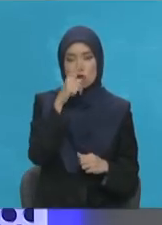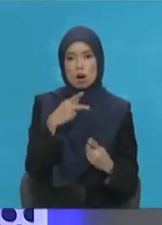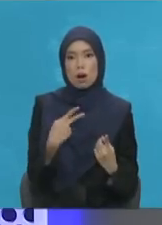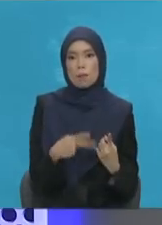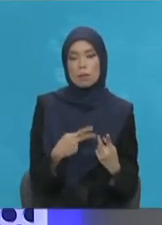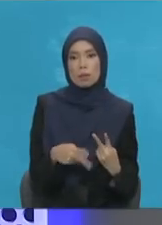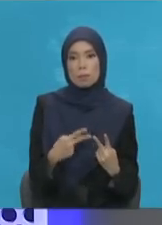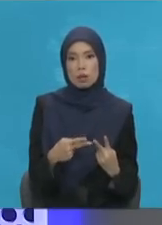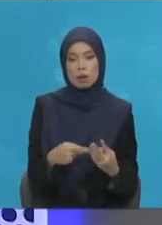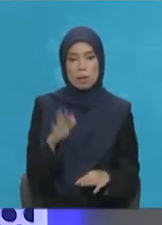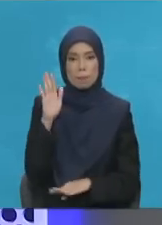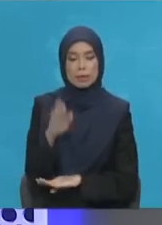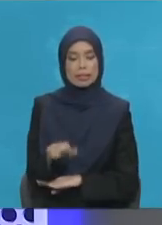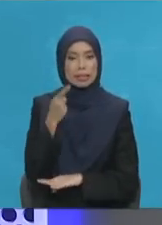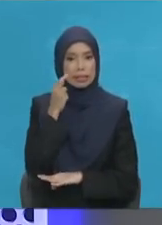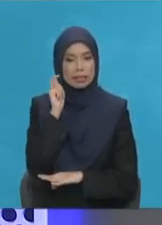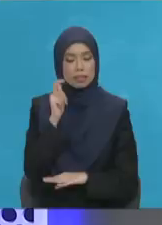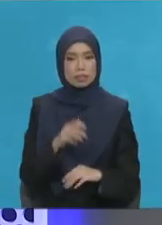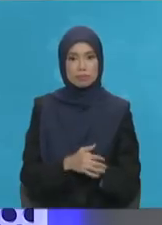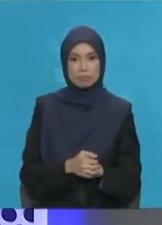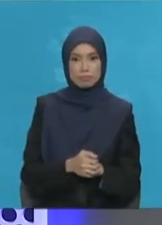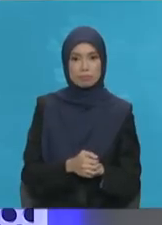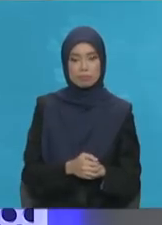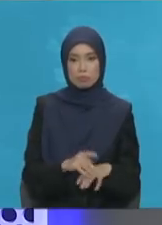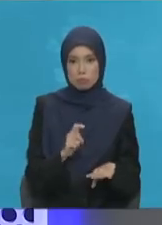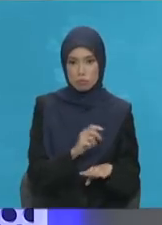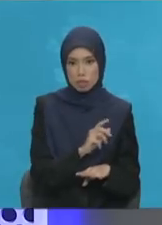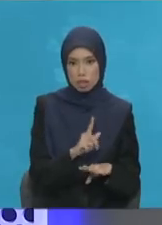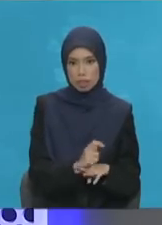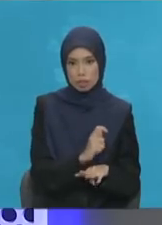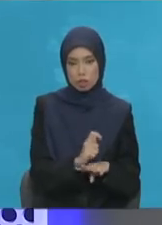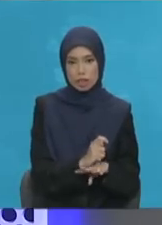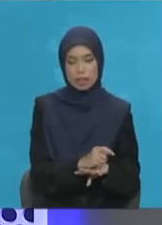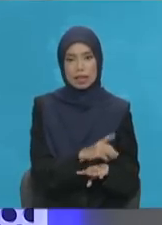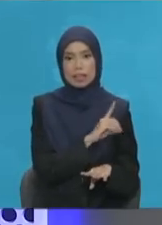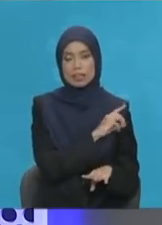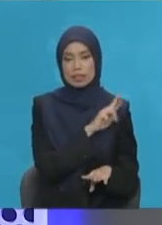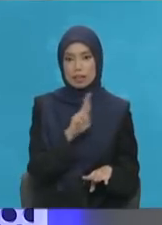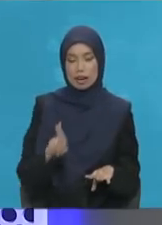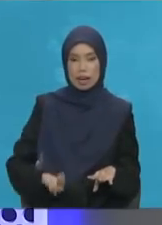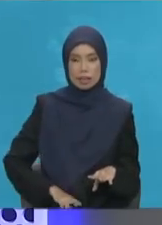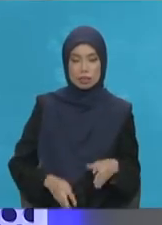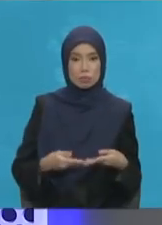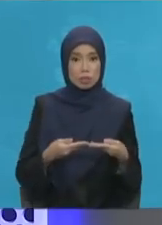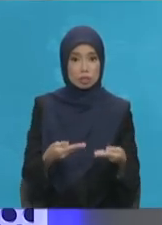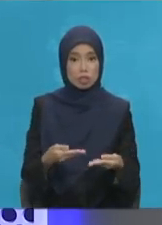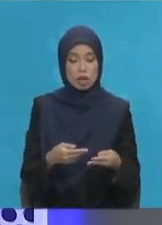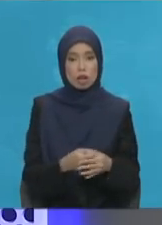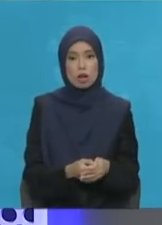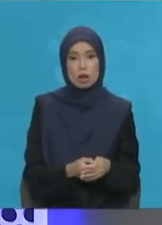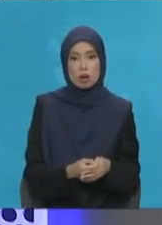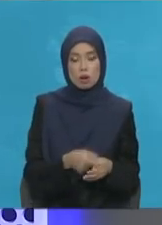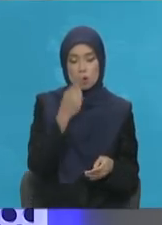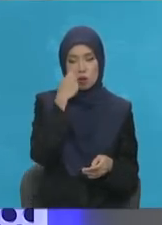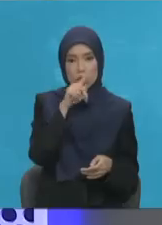Raja berlangsung petang tadi tanda diraja dan pertunangan di Raja disembahkan kehadapan majelis ke bawah dulu yang maha